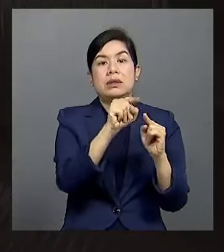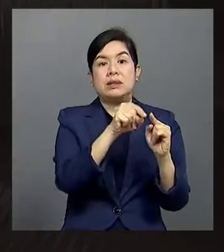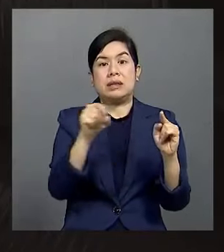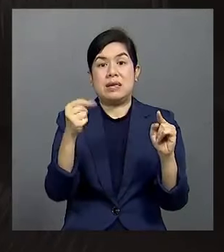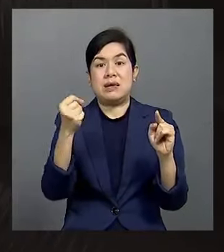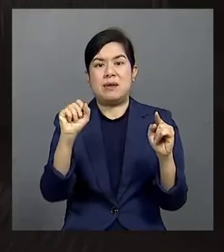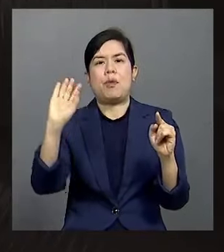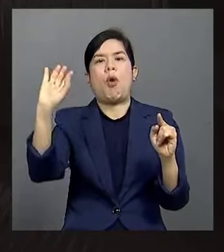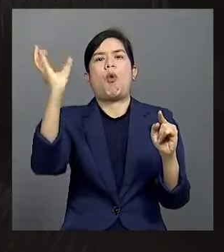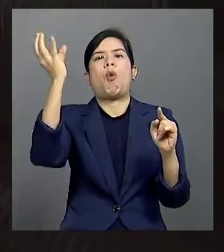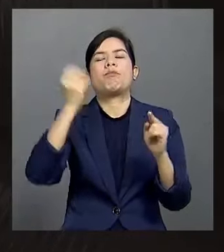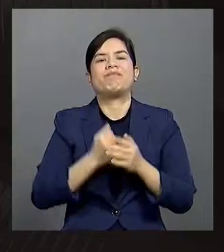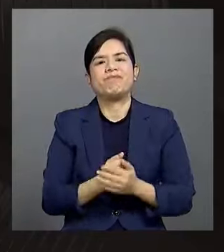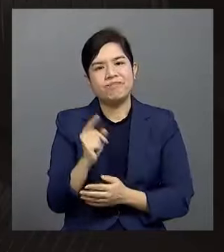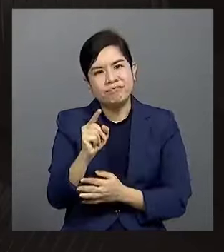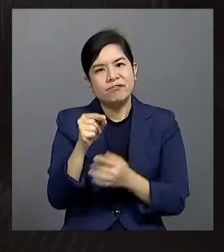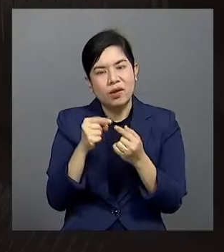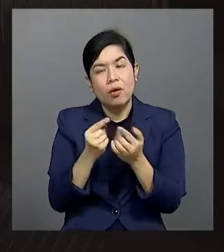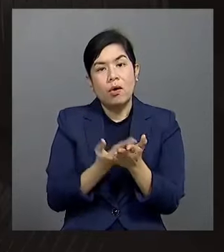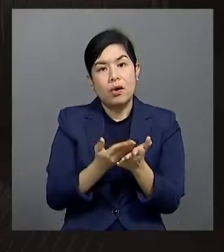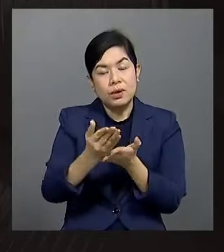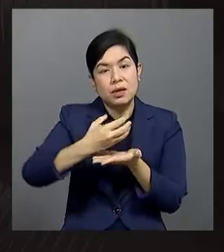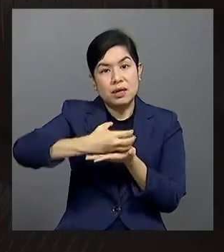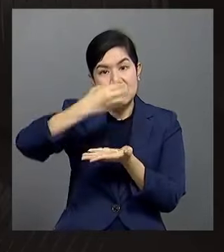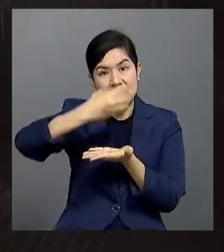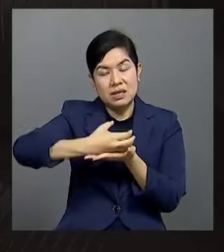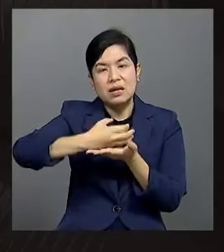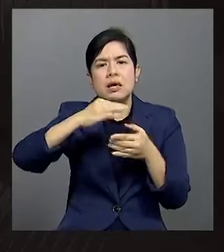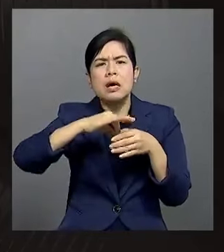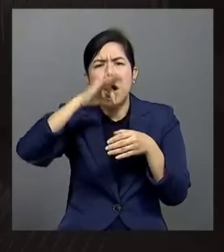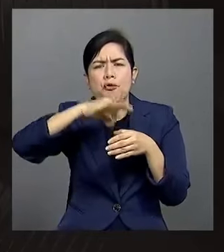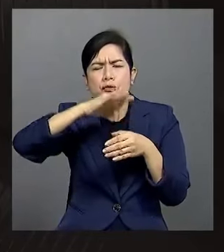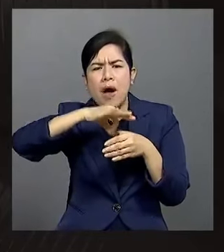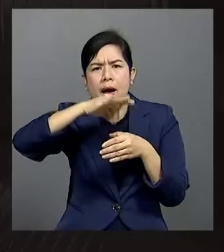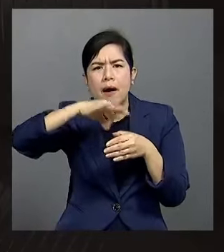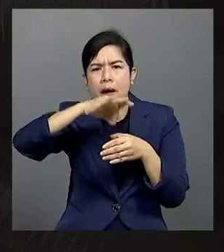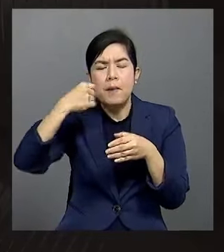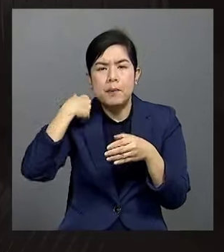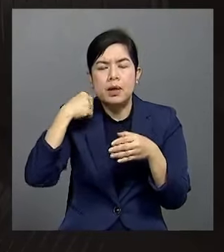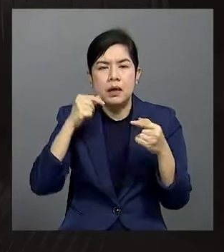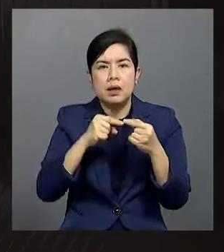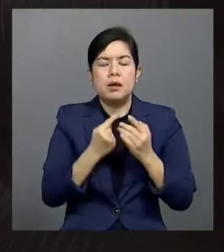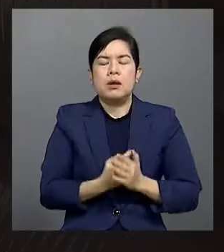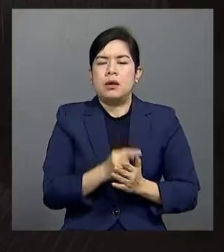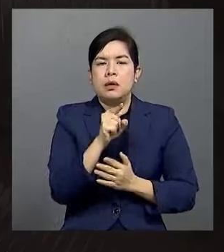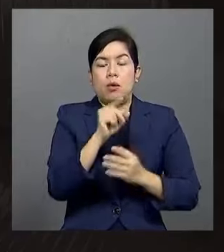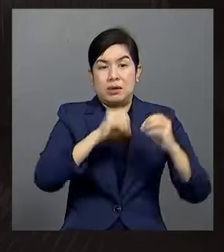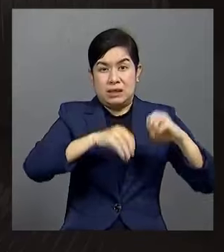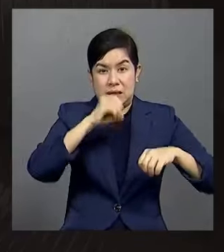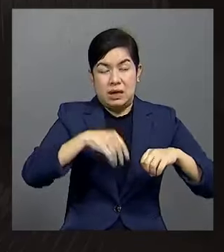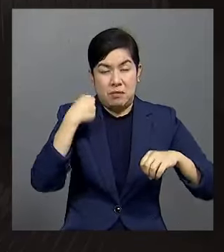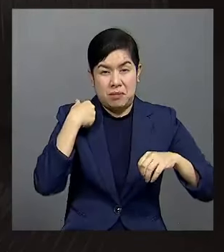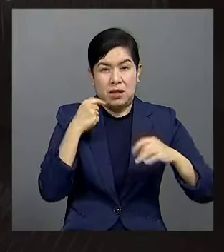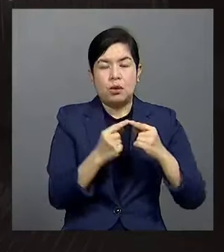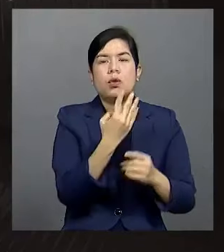ๆแค่การบริโภคกาแฟ1แก้วสร้างขยะพลาสติกแล้วอย่างน้อย4ชิ้นไม่ว่าจะเป็นฝา